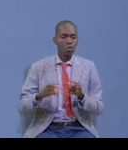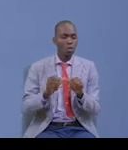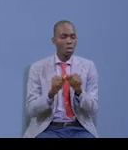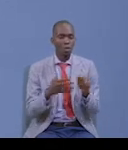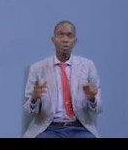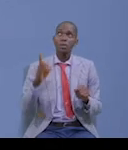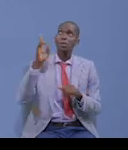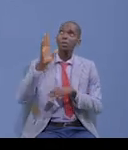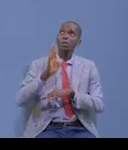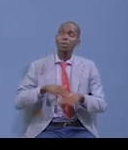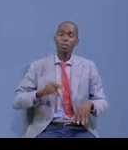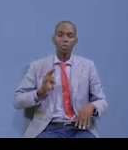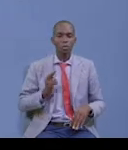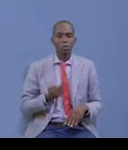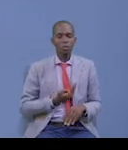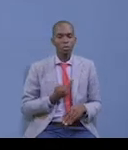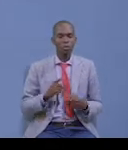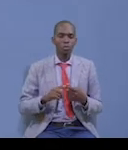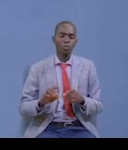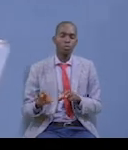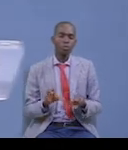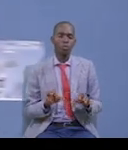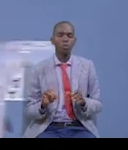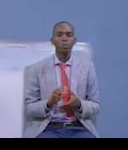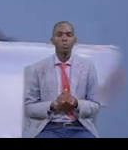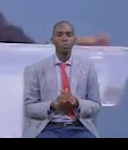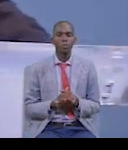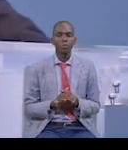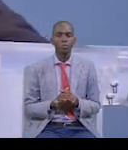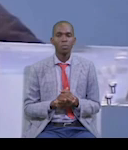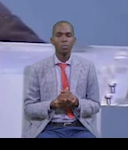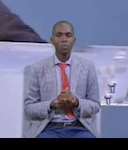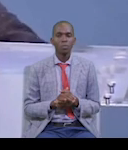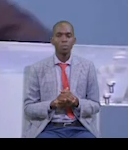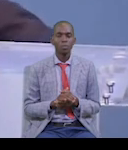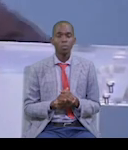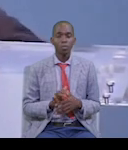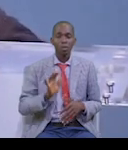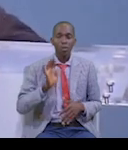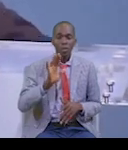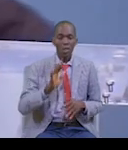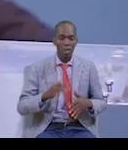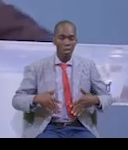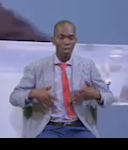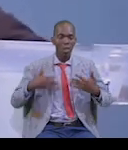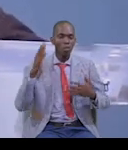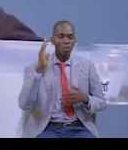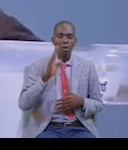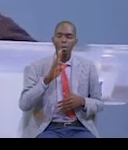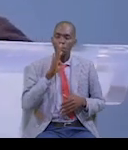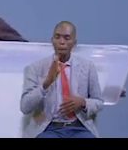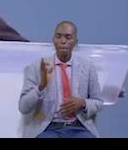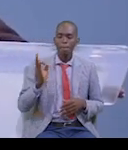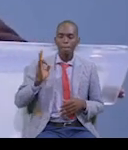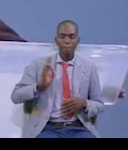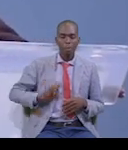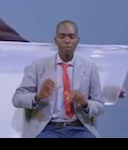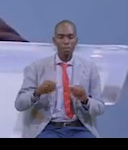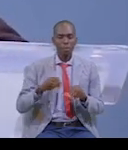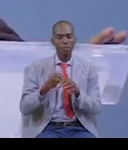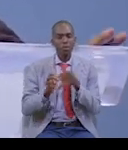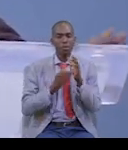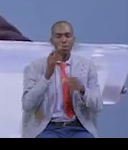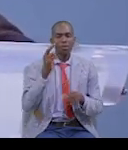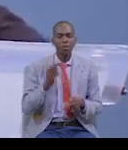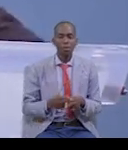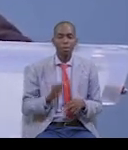on to do. సమస్తమును దేవుడు ఏ పని కోసం పిలిచారా పనిగా చేద్దాం. Your life will be profitable. మీ జీవితం ప్రయోజనకరంగా